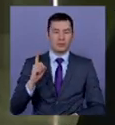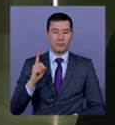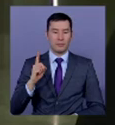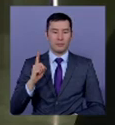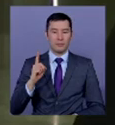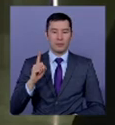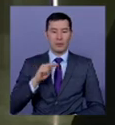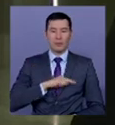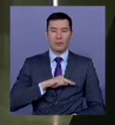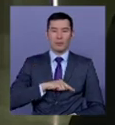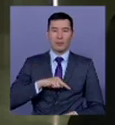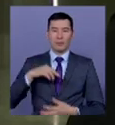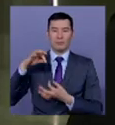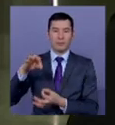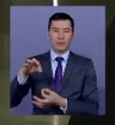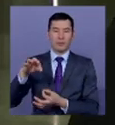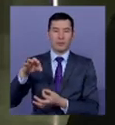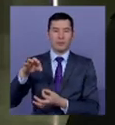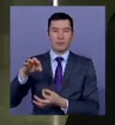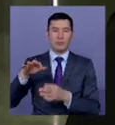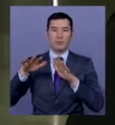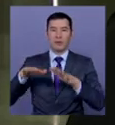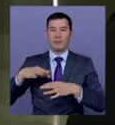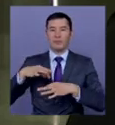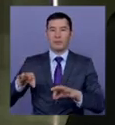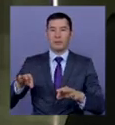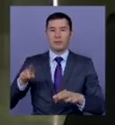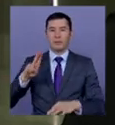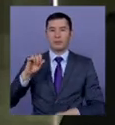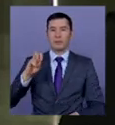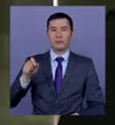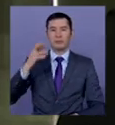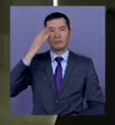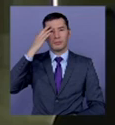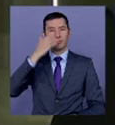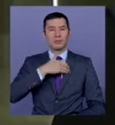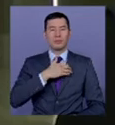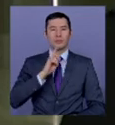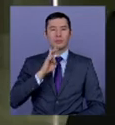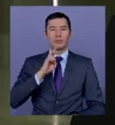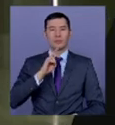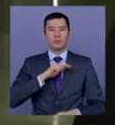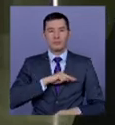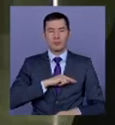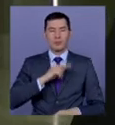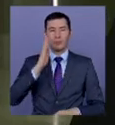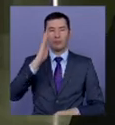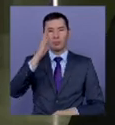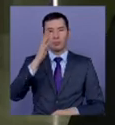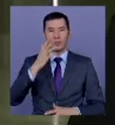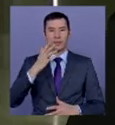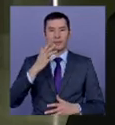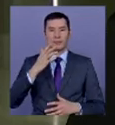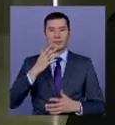Жұмыс орны бос қалды. Дананың әрине арманы болған шығар. Әрине болашақта осындай болам